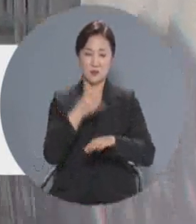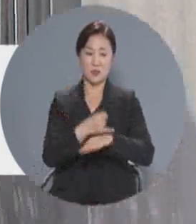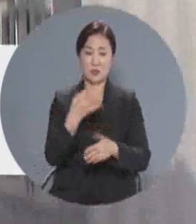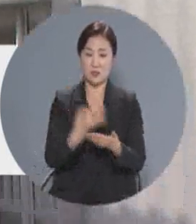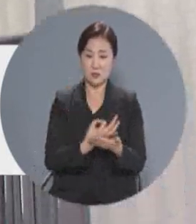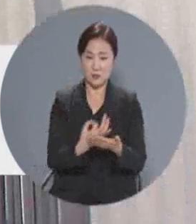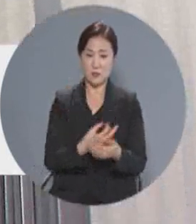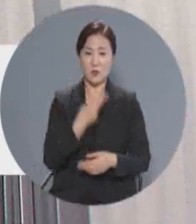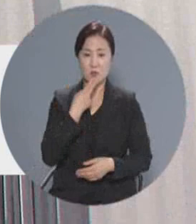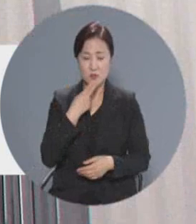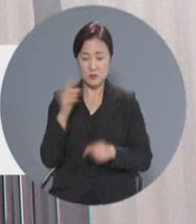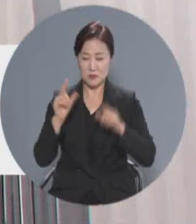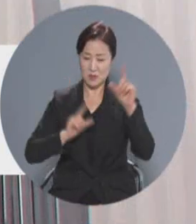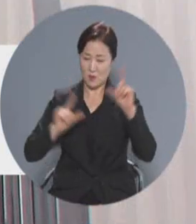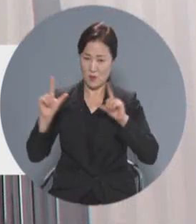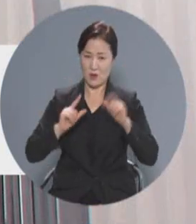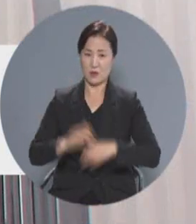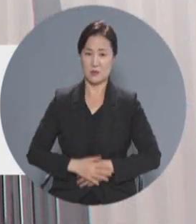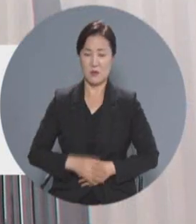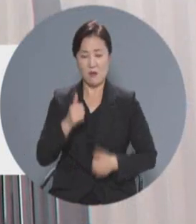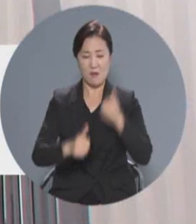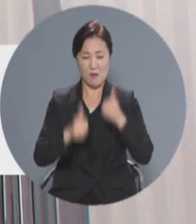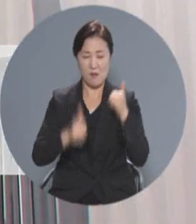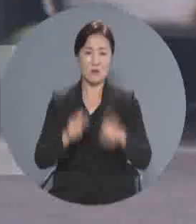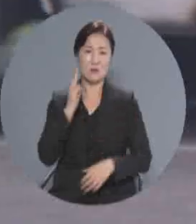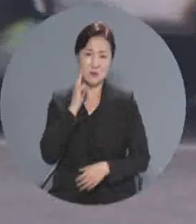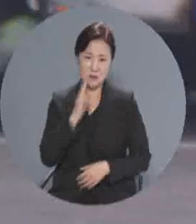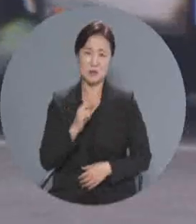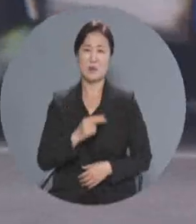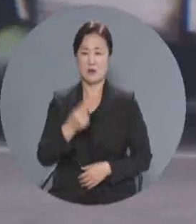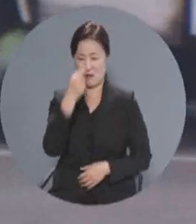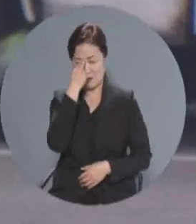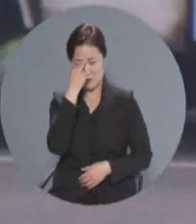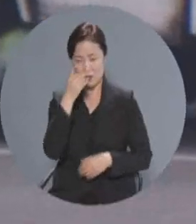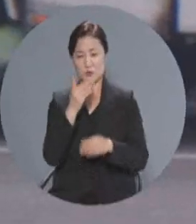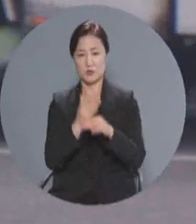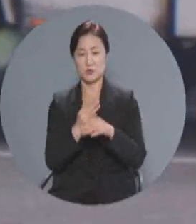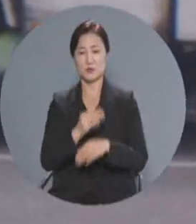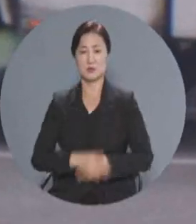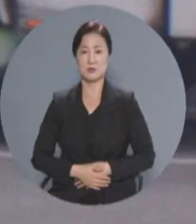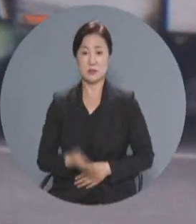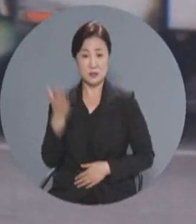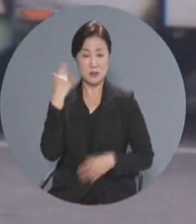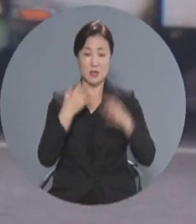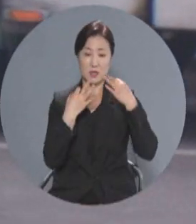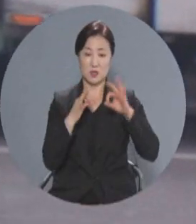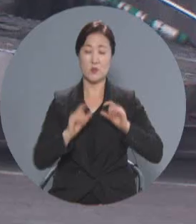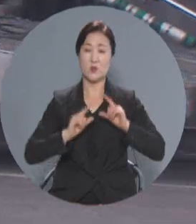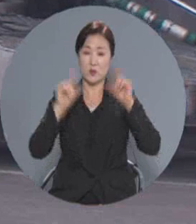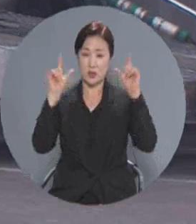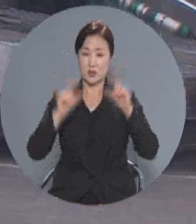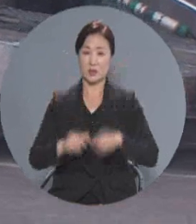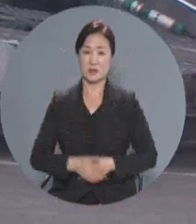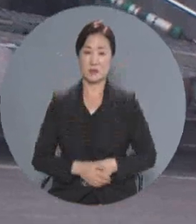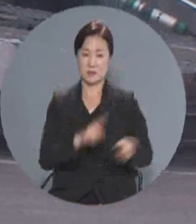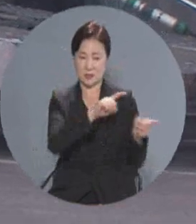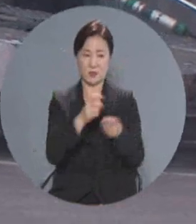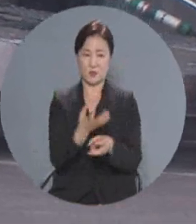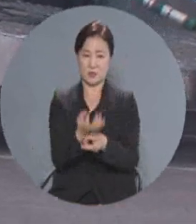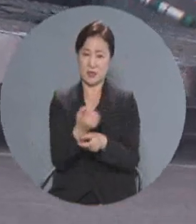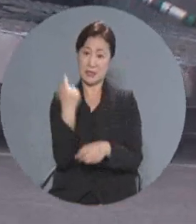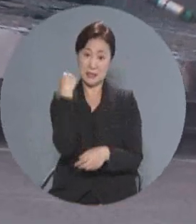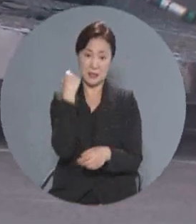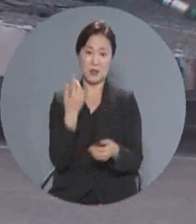없는 상태에서 무한 경쟁에 저희가 노출돼 있는 거고. 한편 지난주 금요일 탁송 차량이 뒷부분을 불법